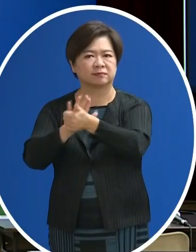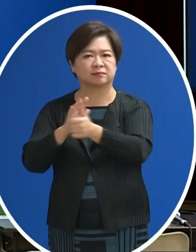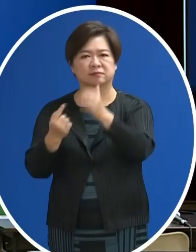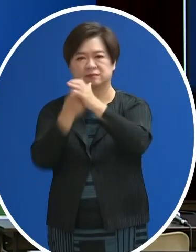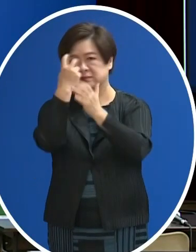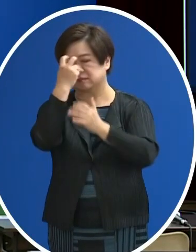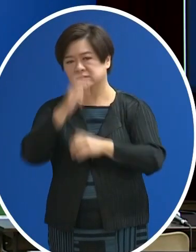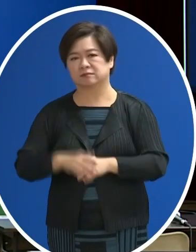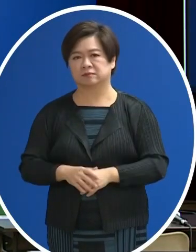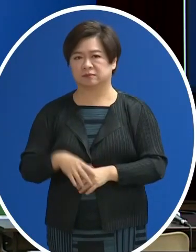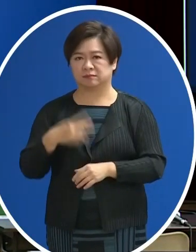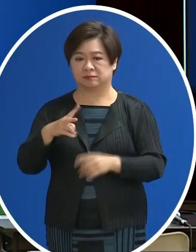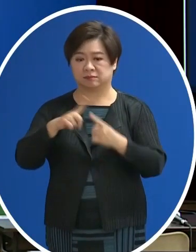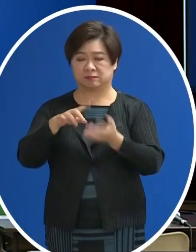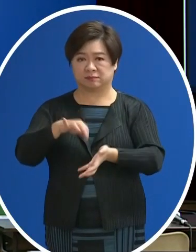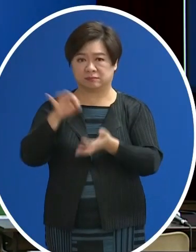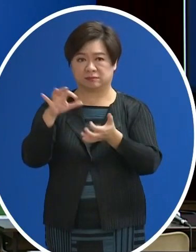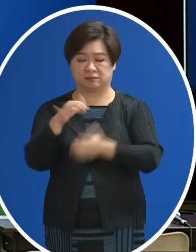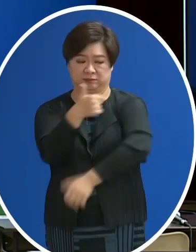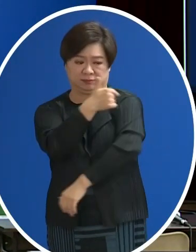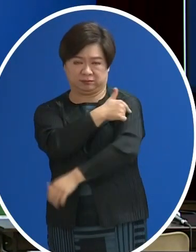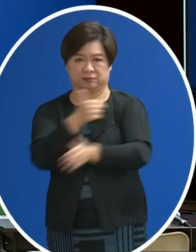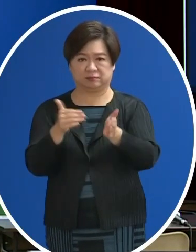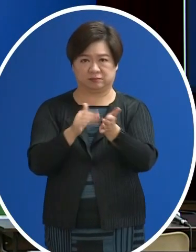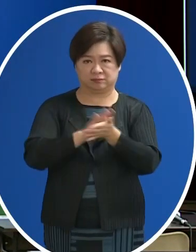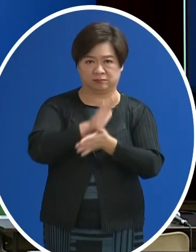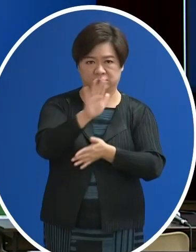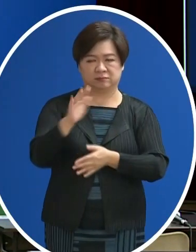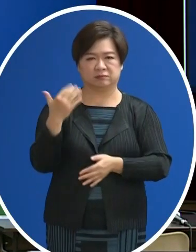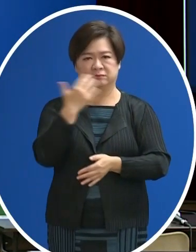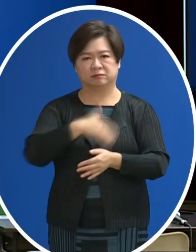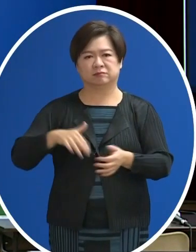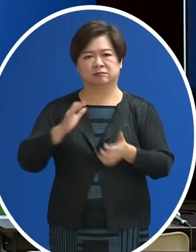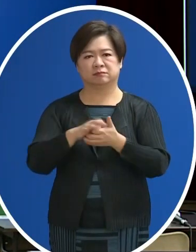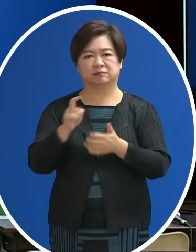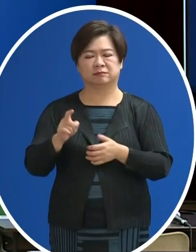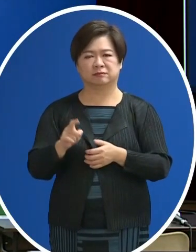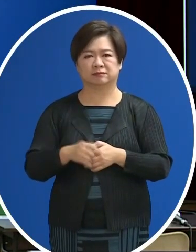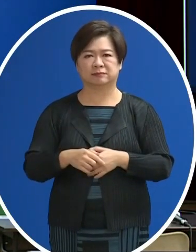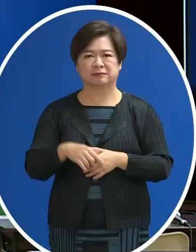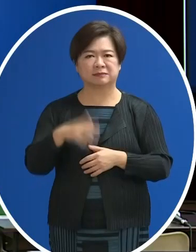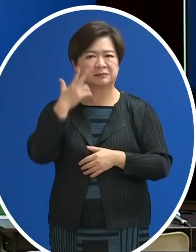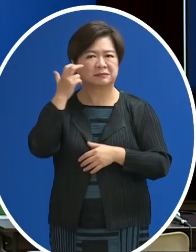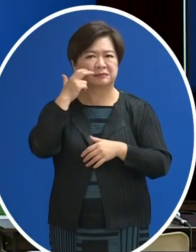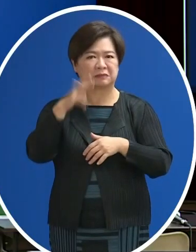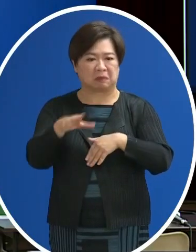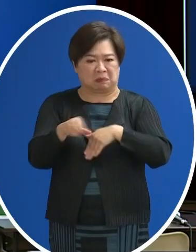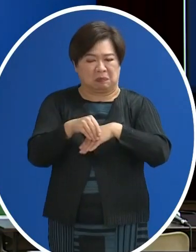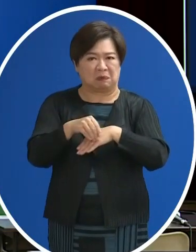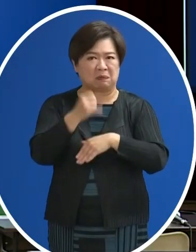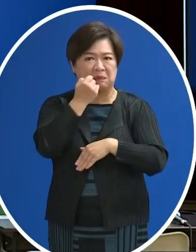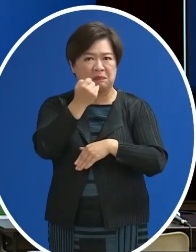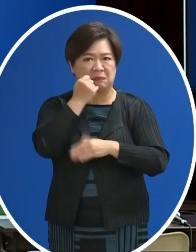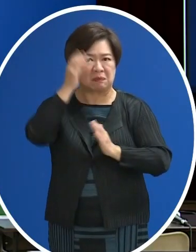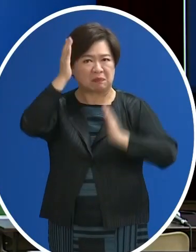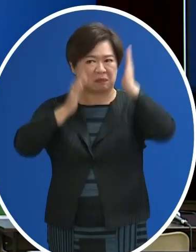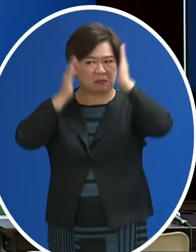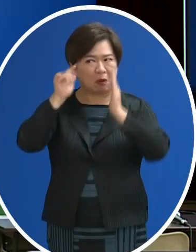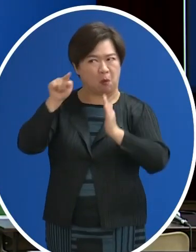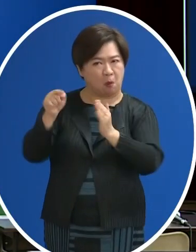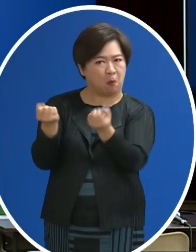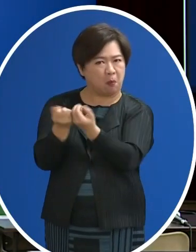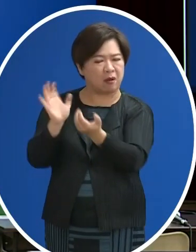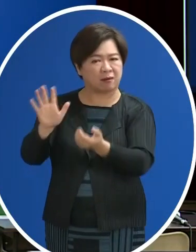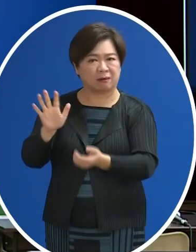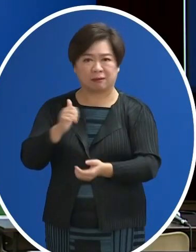表示打完新冠疫苗，身体会出现莫名的磁力，可以吸附铁具，而马来西亚也有这样子的个案，想请问真的会有